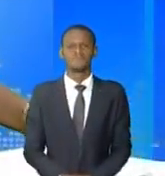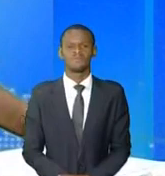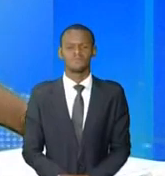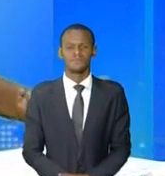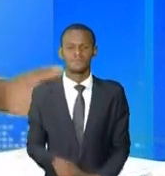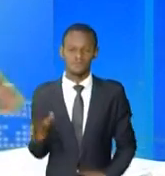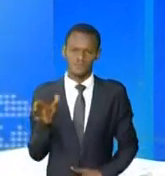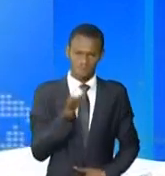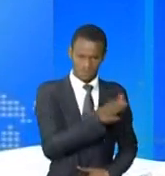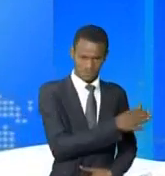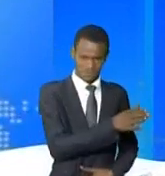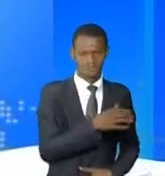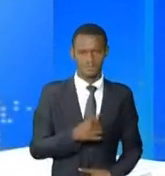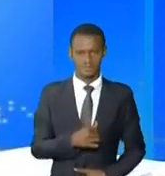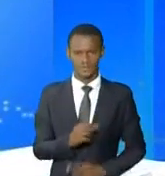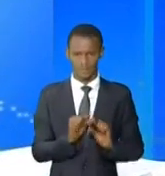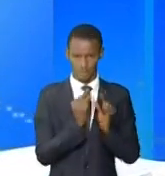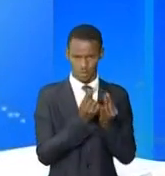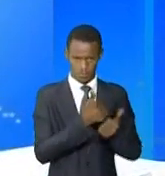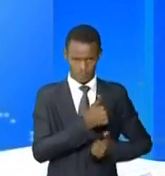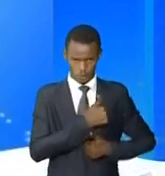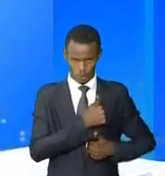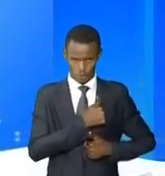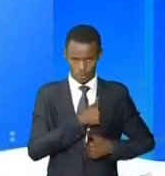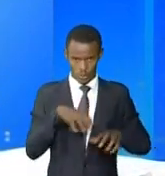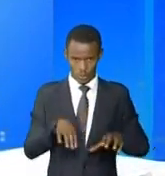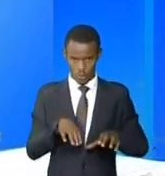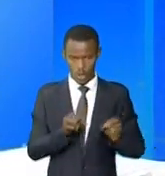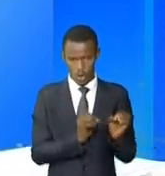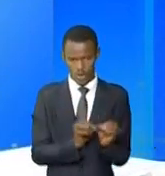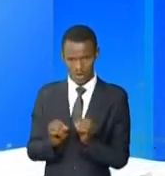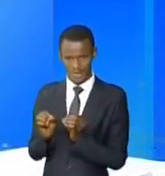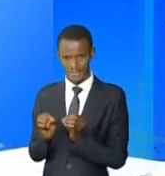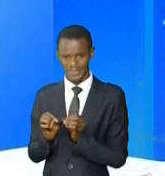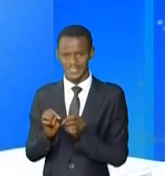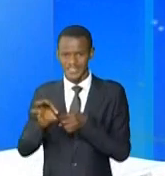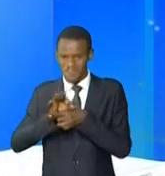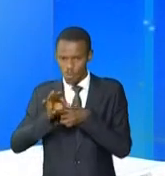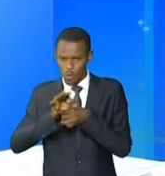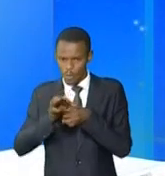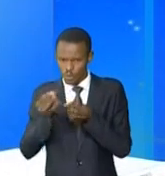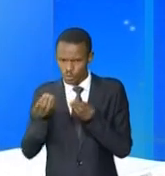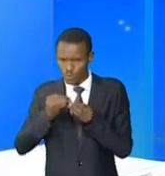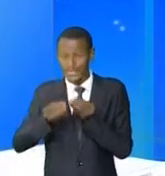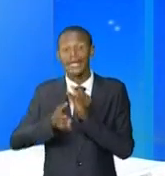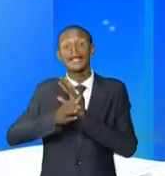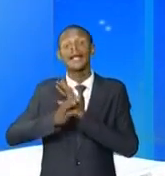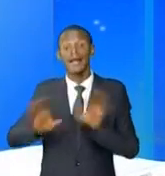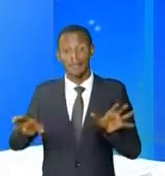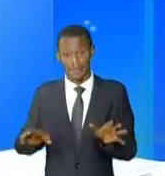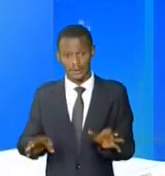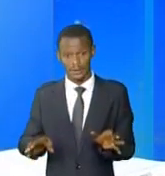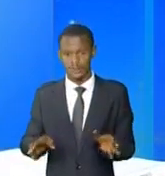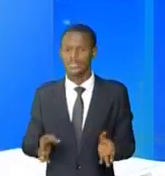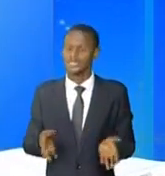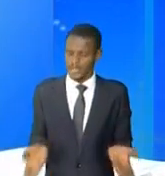L'armée de la République démocratique du Congo organise un séminaire de renforcement de capacité de ses hauts cadres. Les assises se tiennent ici à